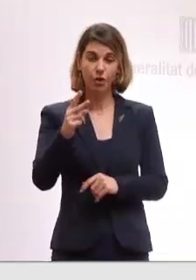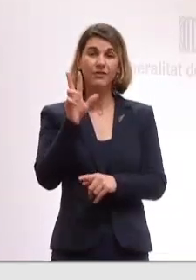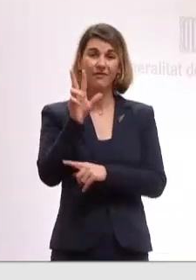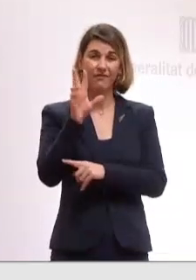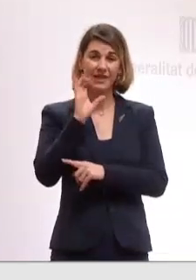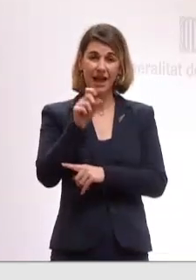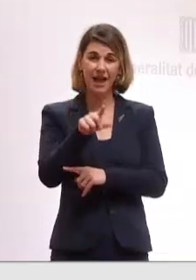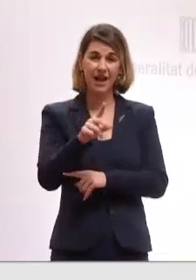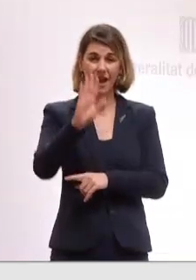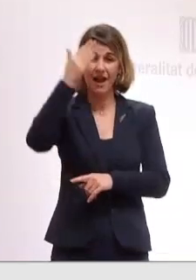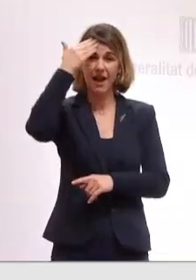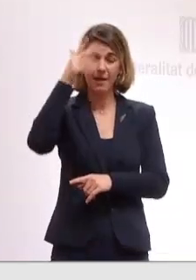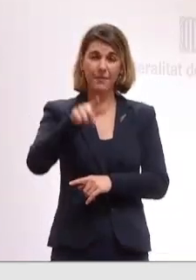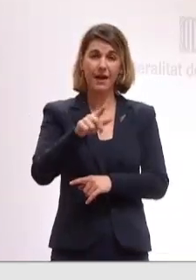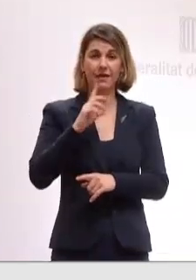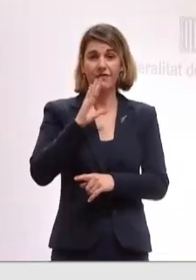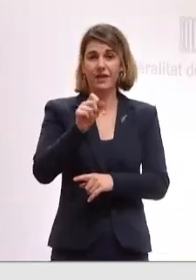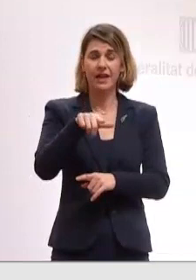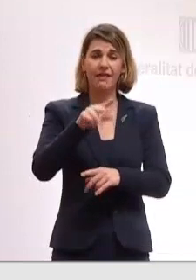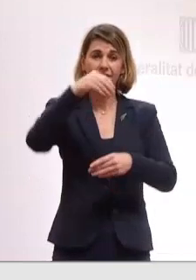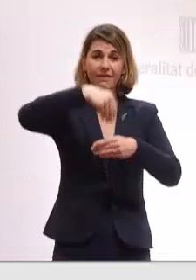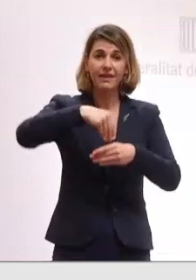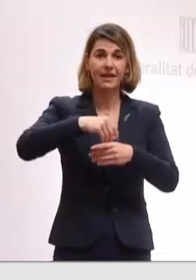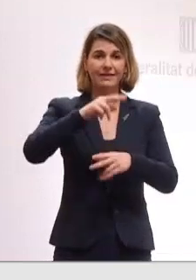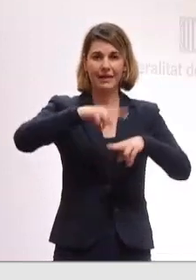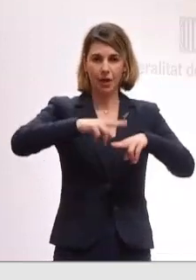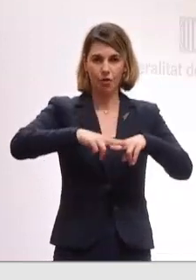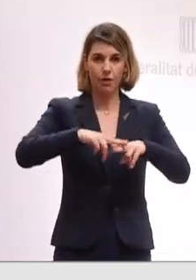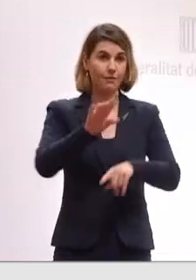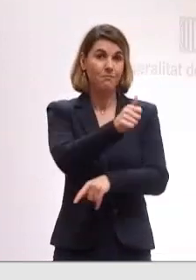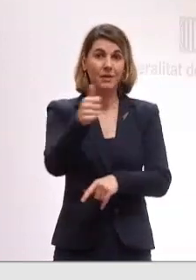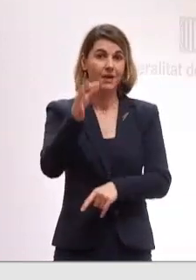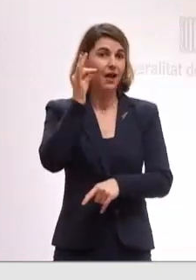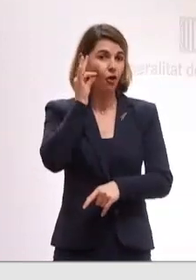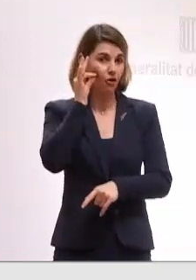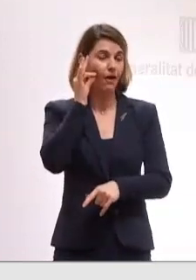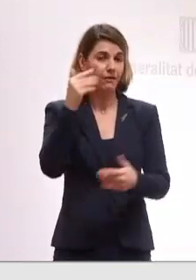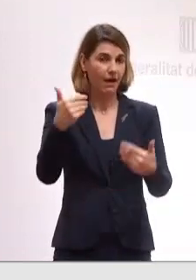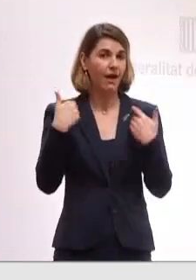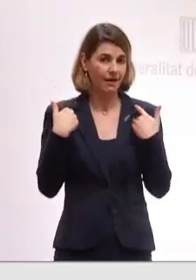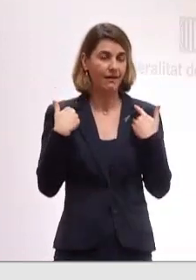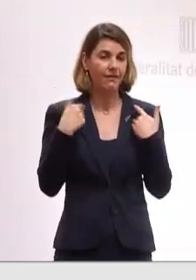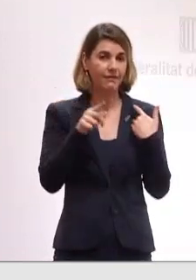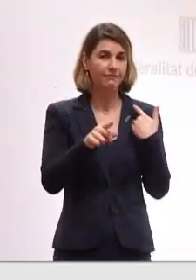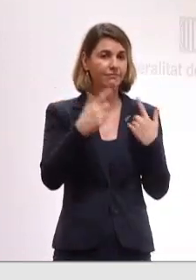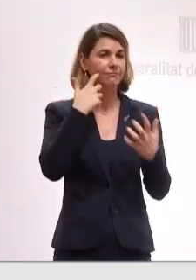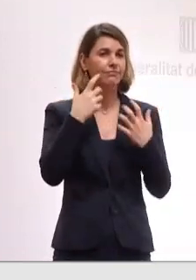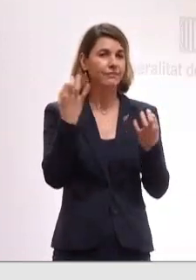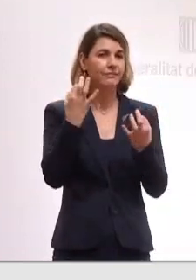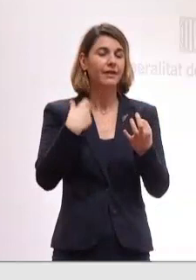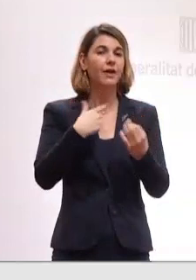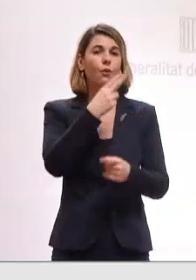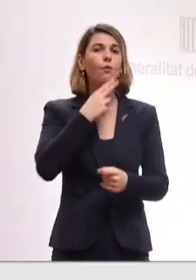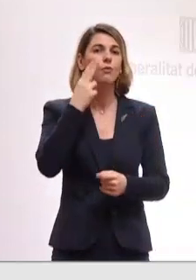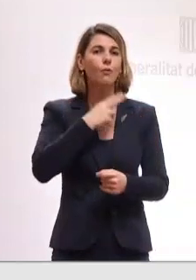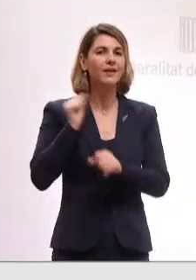cap de la Fiscalia Provincial de Tarragona, sent la primera dona a ocupar aquest càrrec a la demarcació. Destaca pel seu compromís amb la